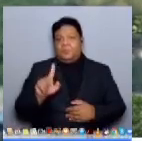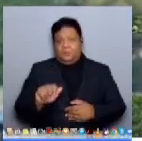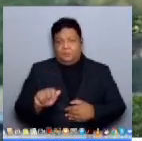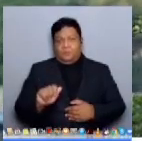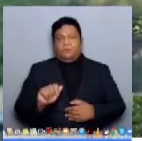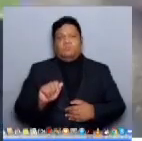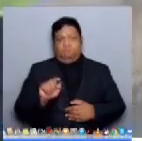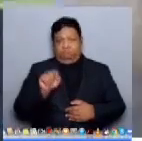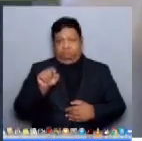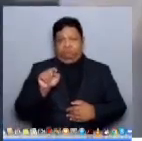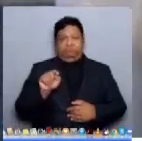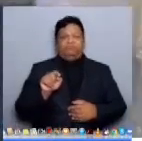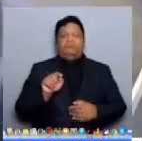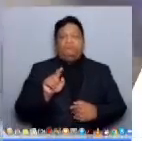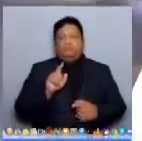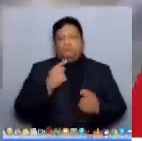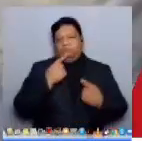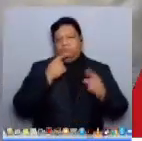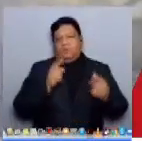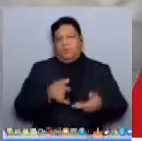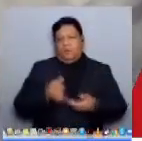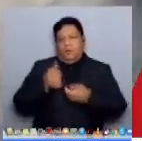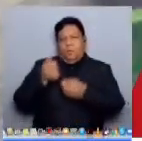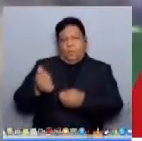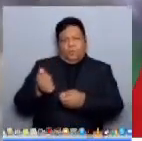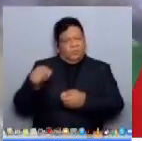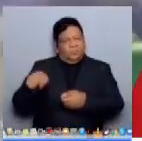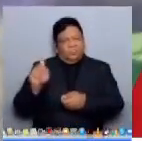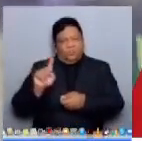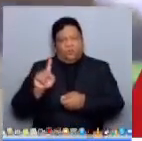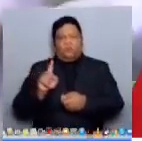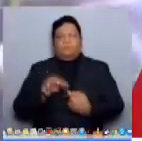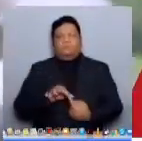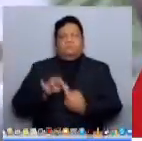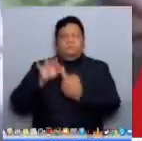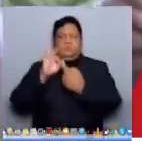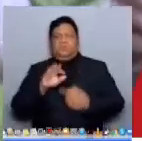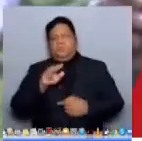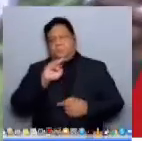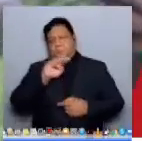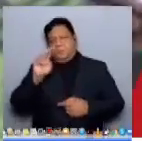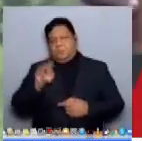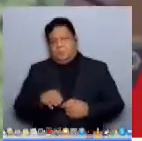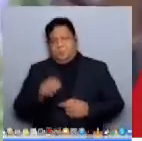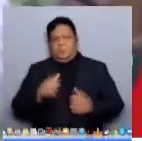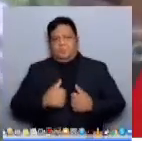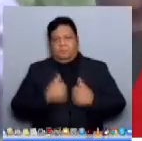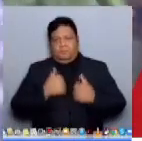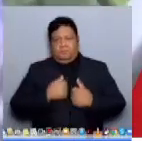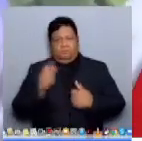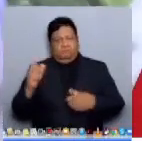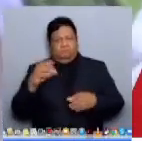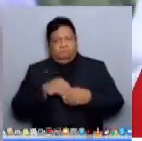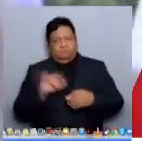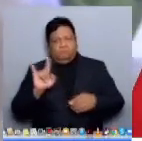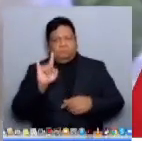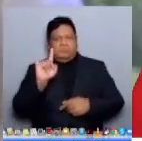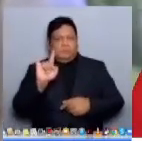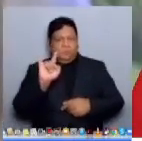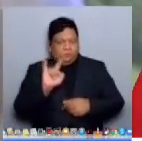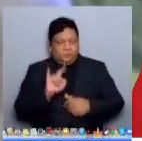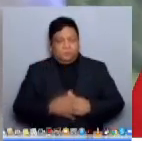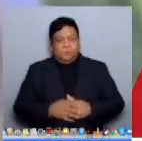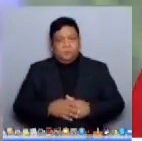Manilenyo. Pagkilala ito sa naging kontribusyon niya sa media industry. Ang pagkilala sa 10 most outstanding Manilans ay bahagi